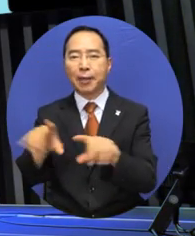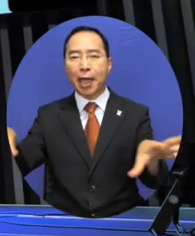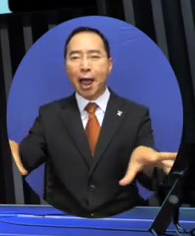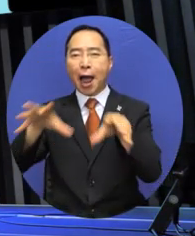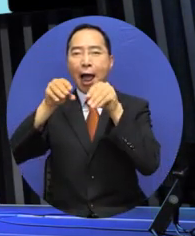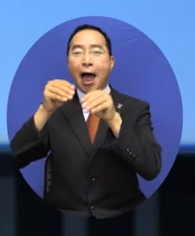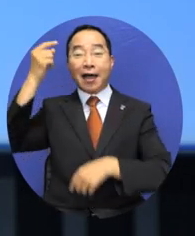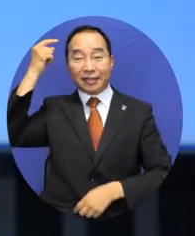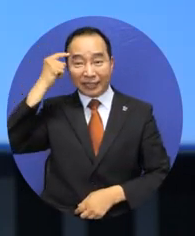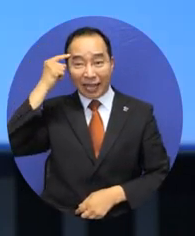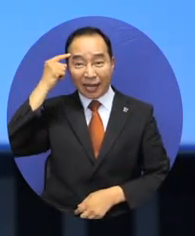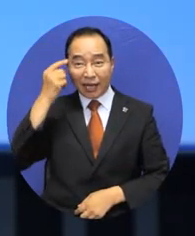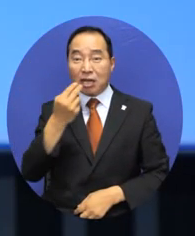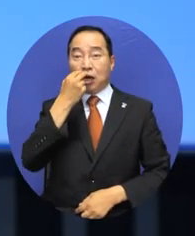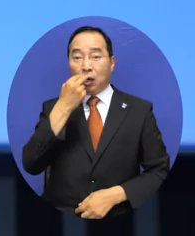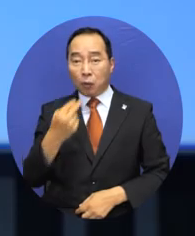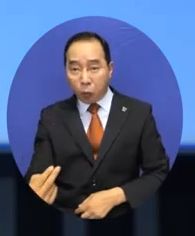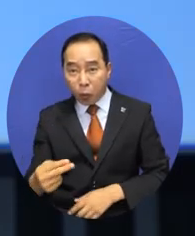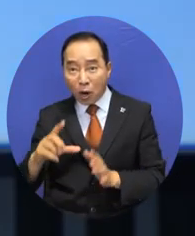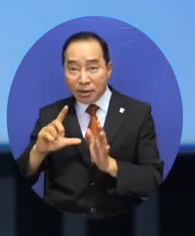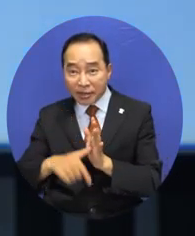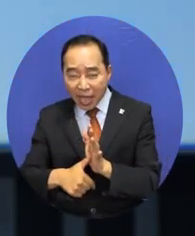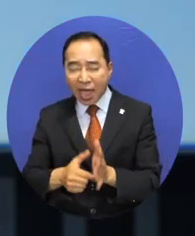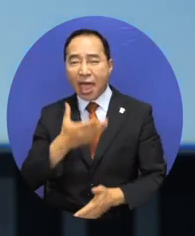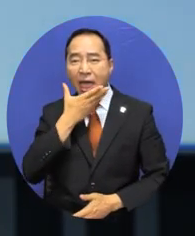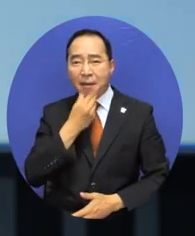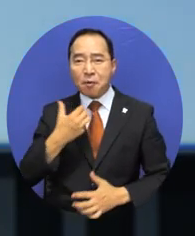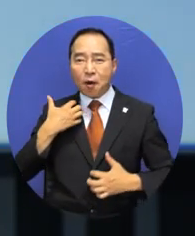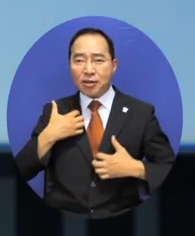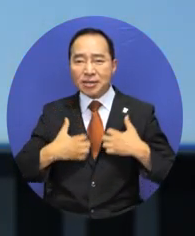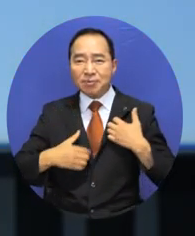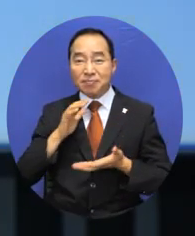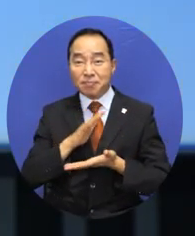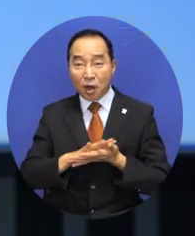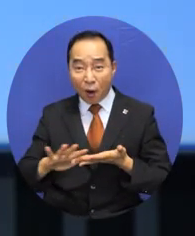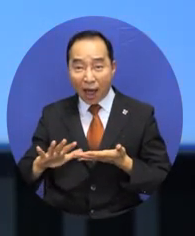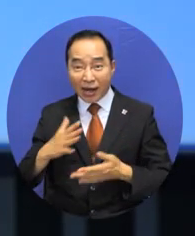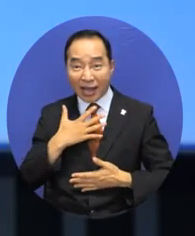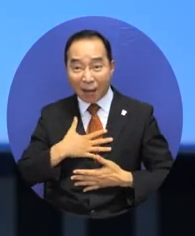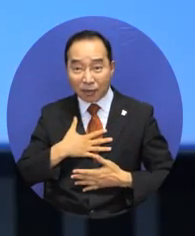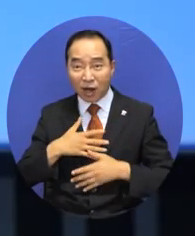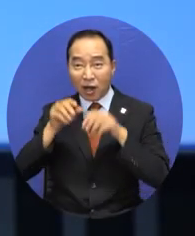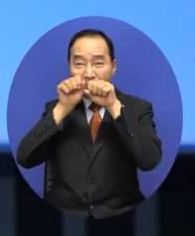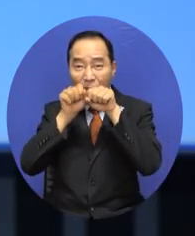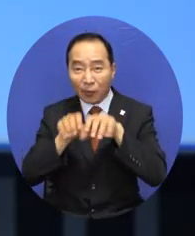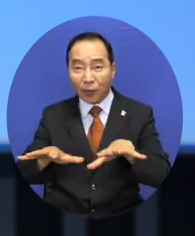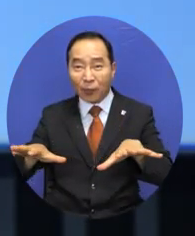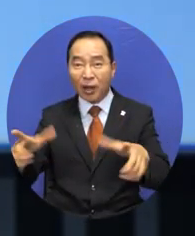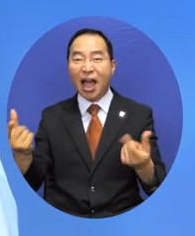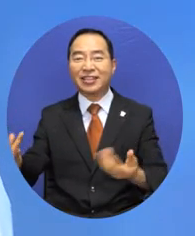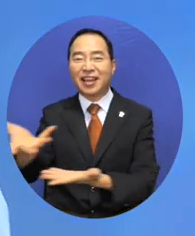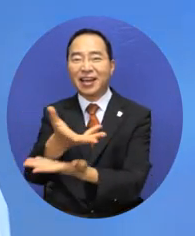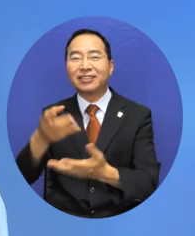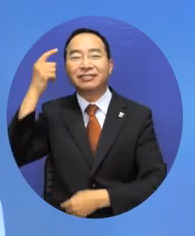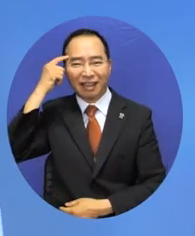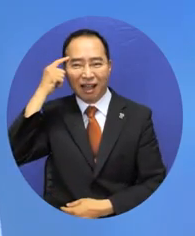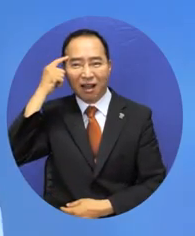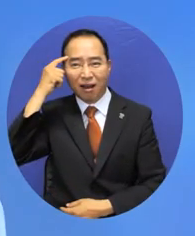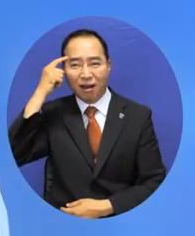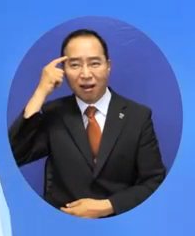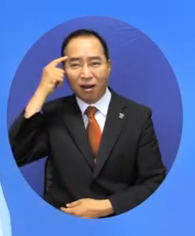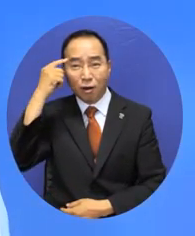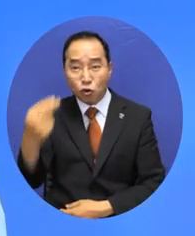들여마시고 날숨에 행복, 기쁨, 평안 이런 감정들을 내보내는 것입니다. 숨